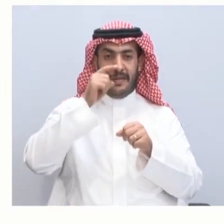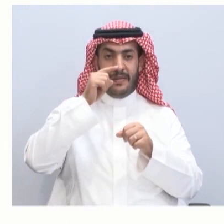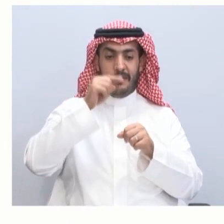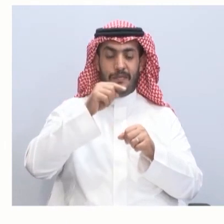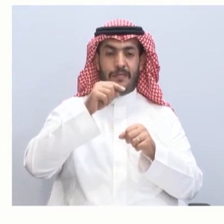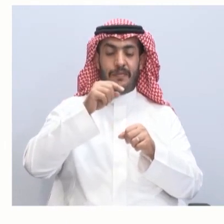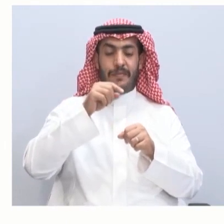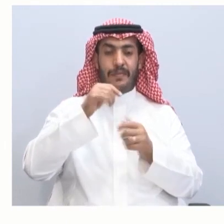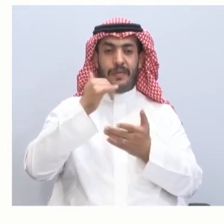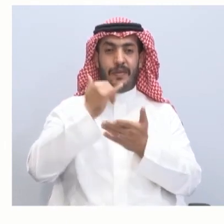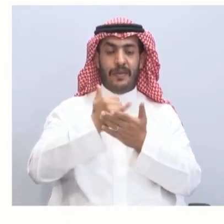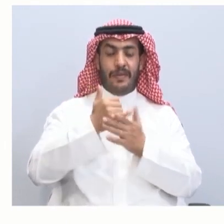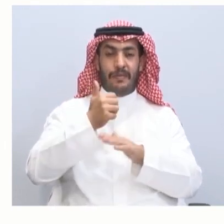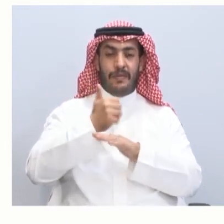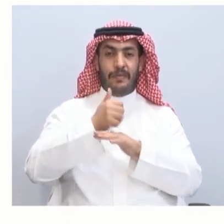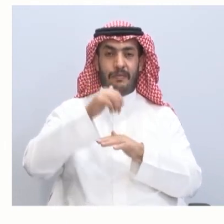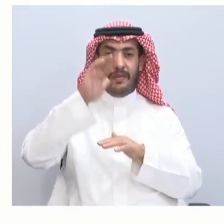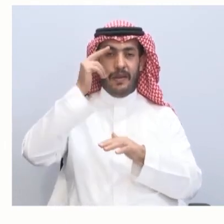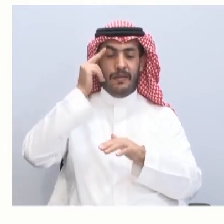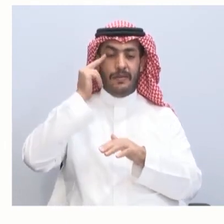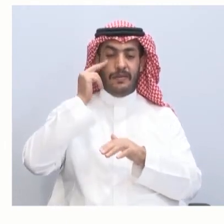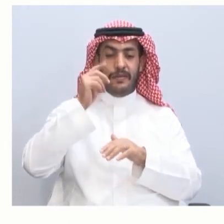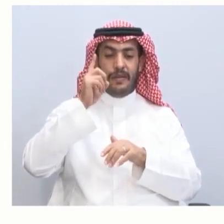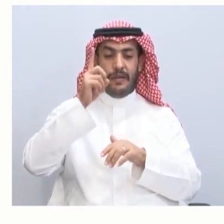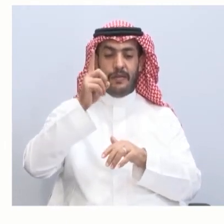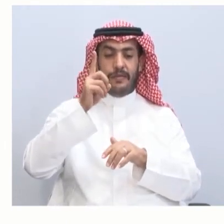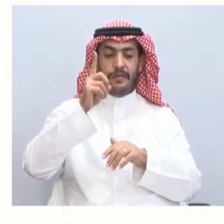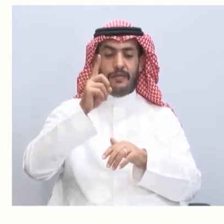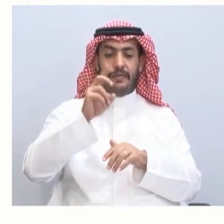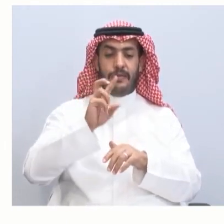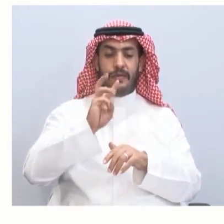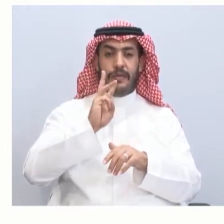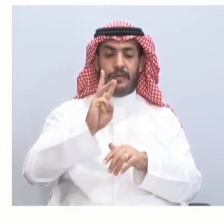بفترتين المؤسسه الملك عبد العزيز في عام